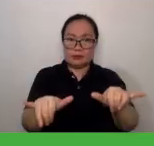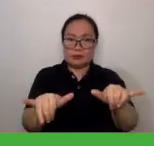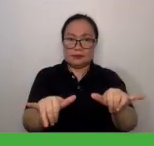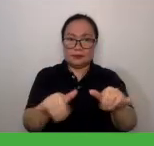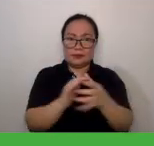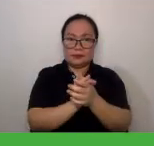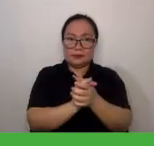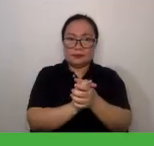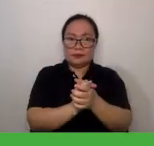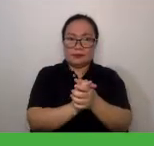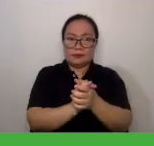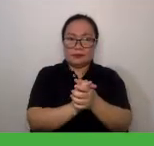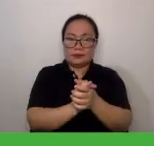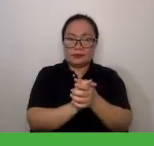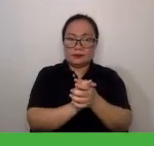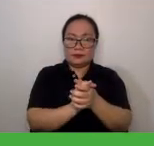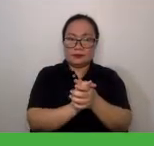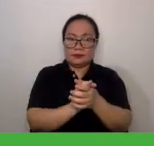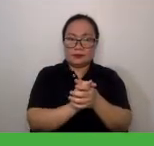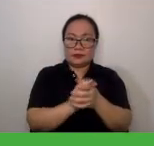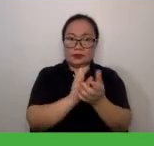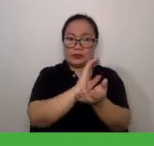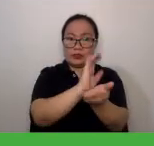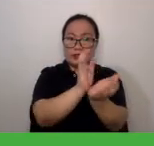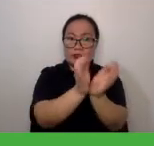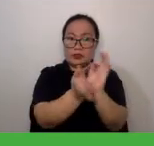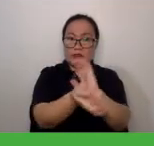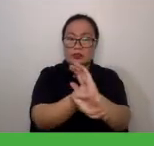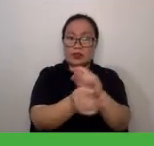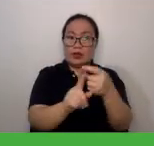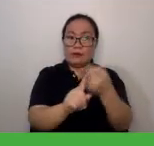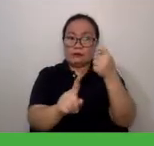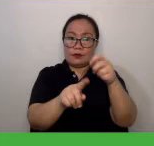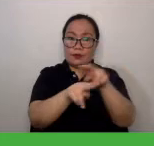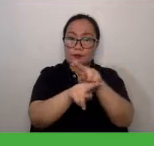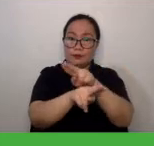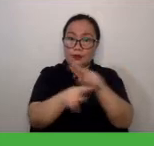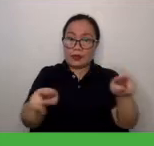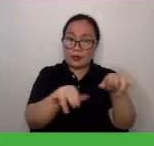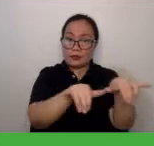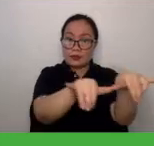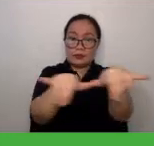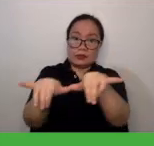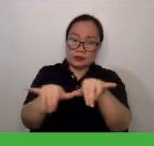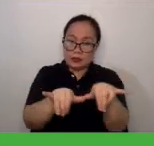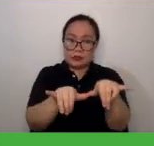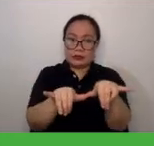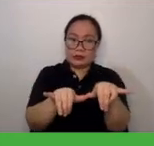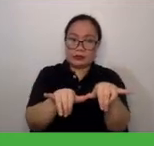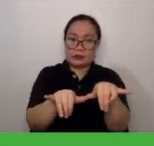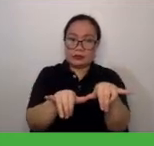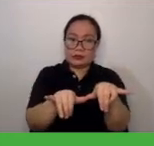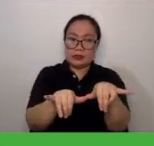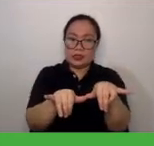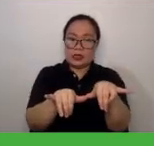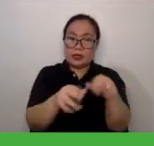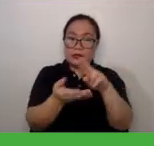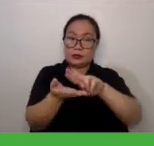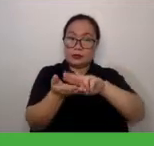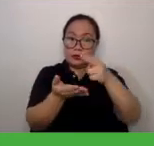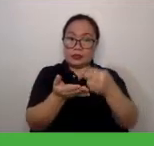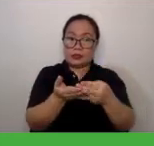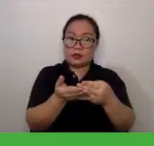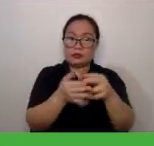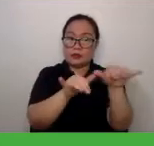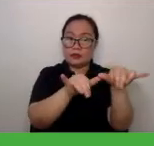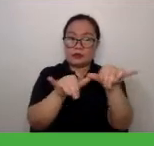pumapasok yung its units evolved from non-standard units of measure in medieval times. So, kung napanood nyo po yung